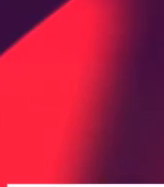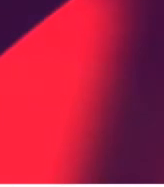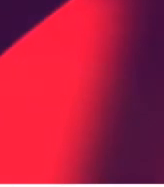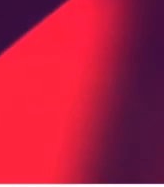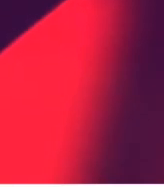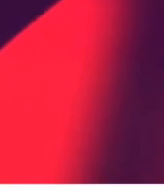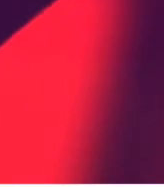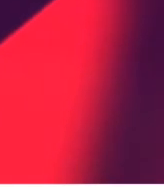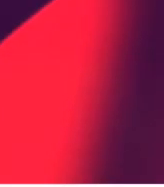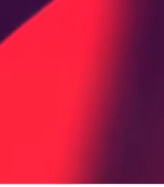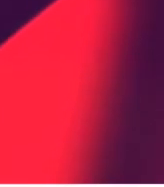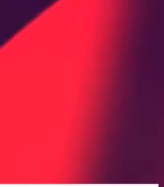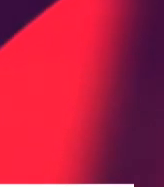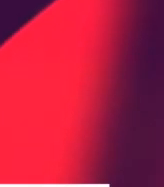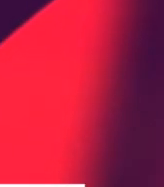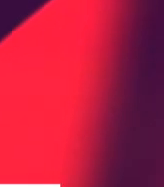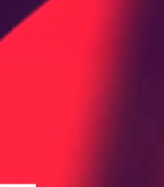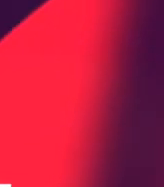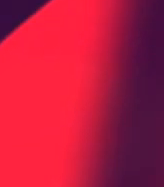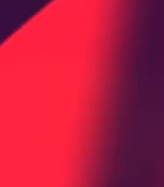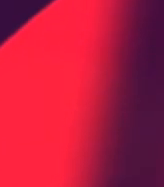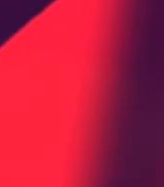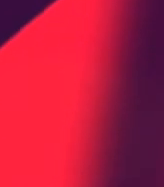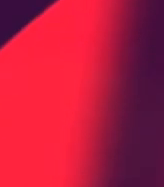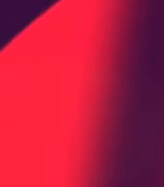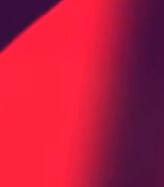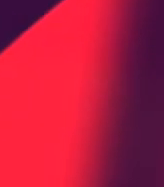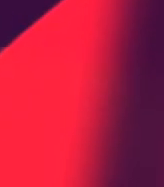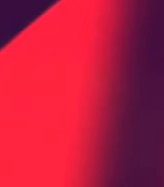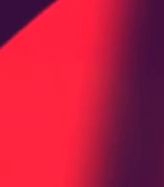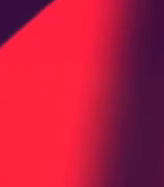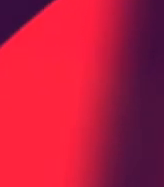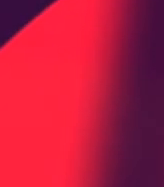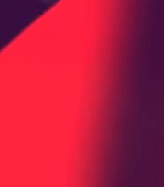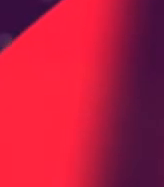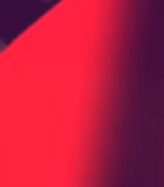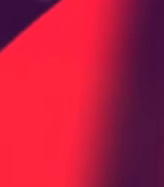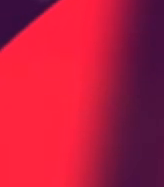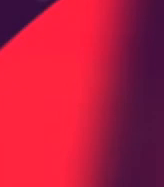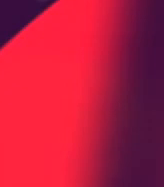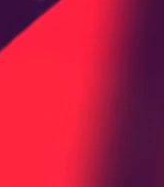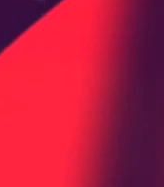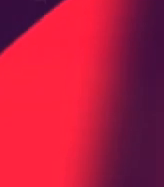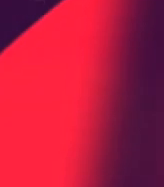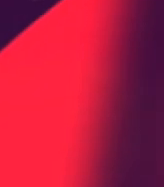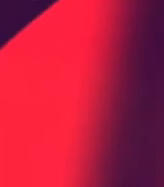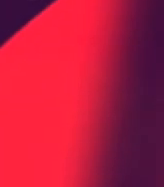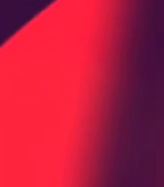අලුත් වීඩියෝ ගැන මුලින්ම දැනගන්න මෙම සීනුව ක්ලික් කරන්න.